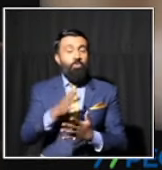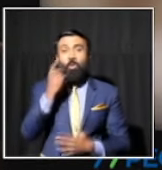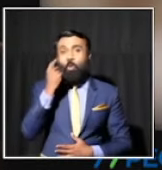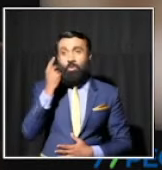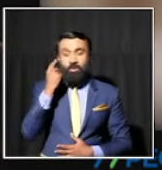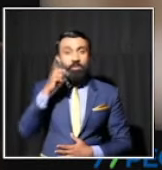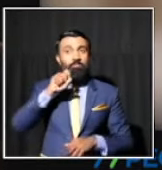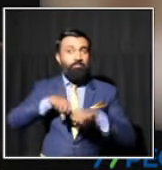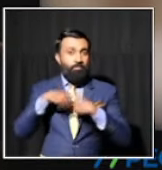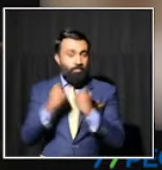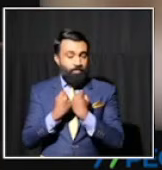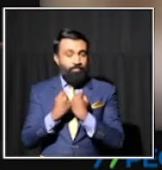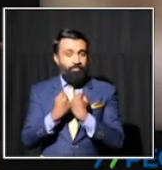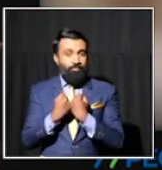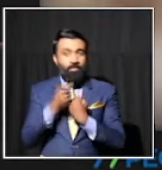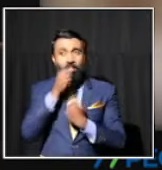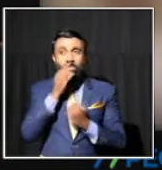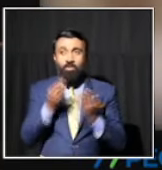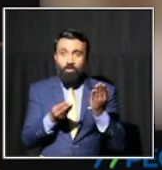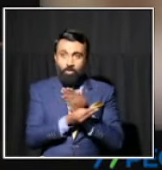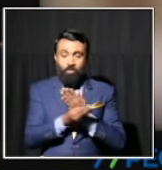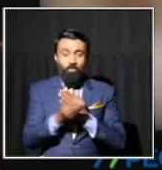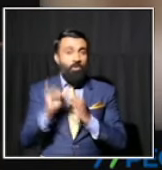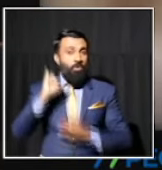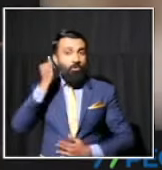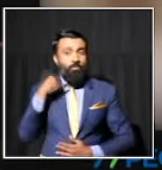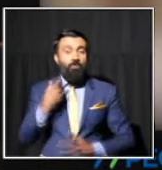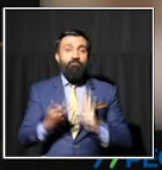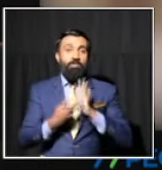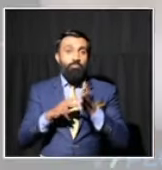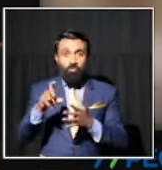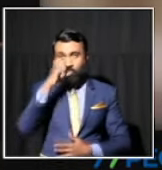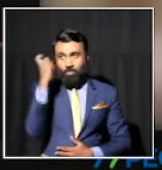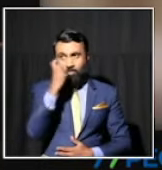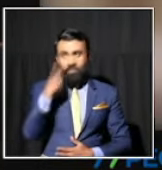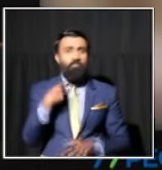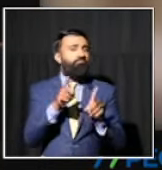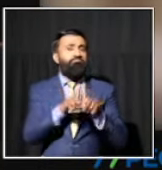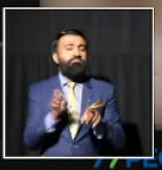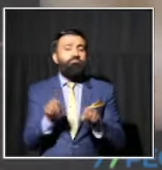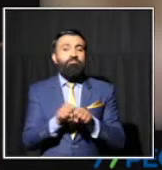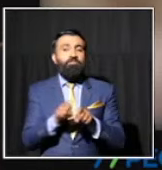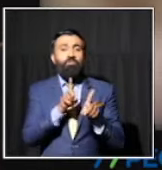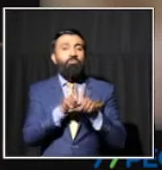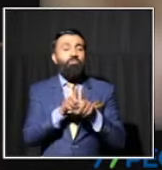එක. කරුණාකරලා අල්ලාස් කොමිෂමේ ඉන්න ලෙදාරි මේ ව්‍යාපෘතිය ගැන හොයලා බලන්න. ඇයි මෙහෙම වෙන්නේ? ජන සැලසුමට නැති වුණයින්